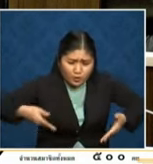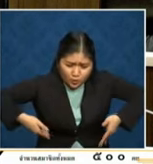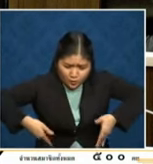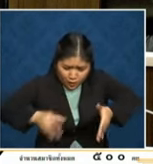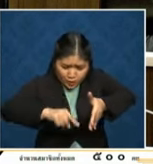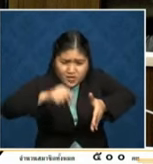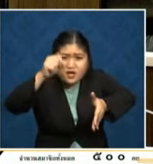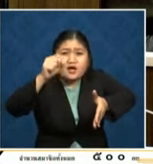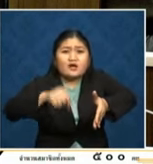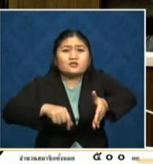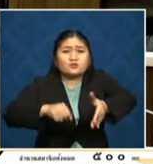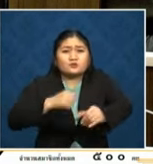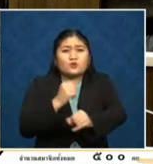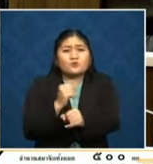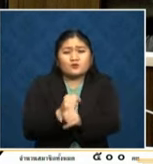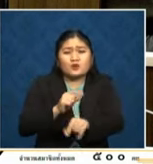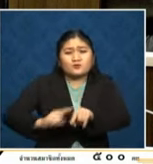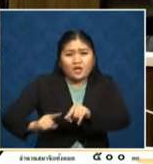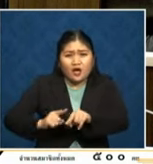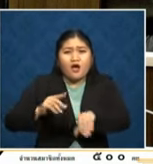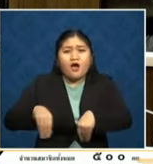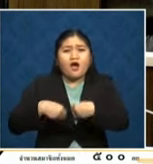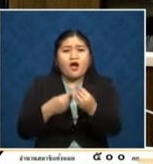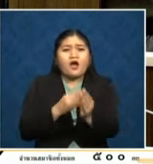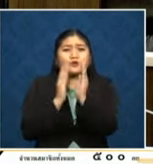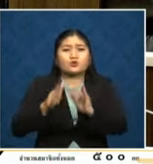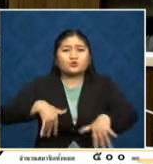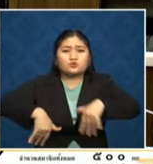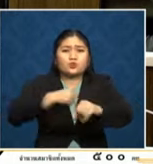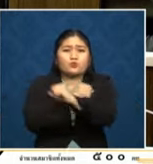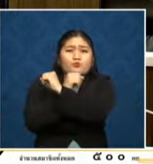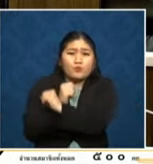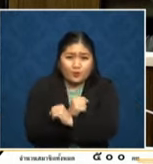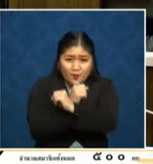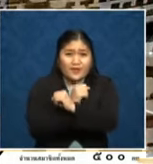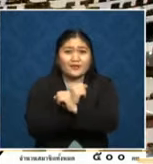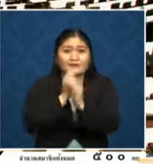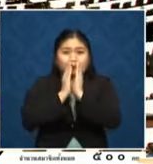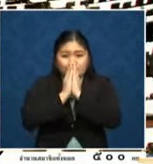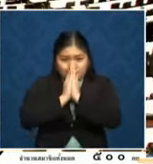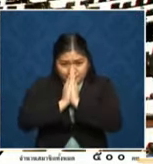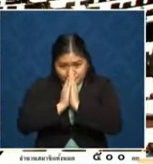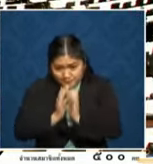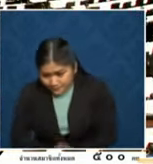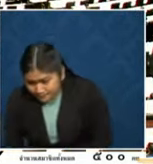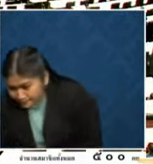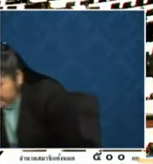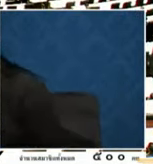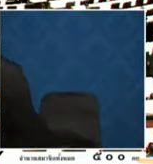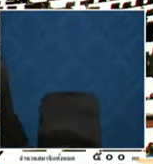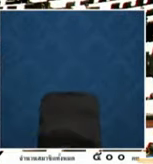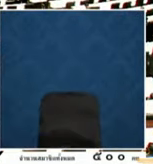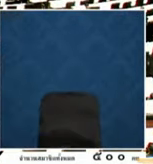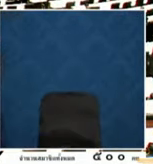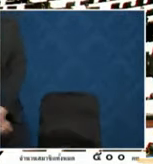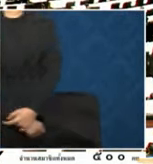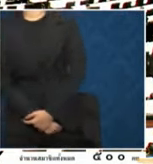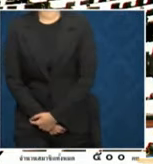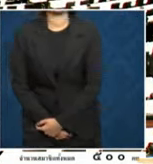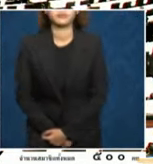สะดวกและปลอดภัยในการสัญจรของพี่น้องประชาชนด้วยค่ะขอบคุณค่ะ ขอบคุณครับขอเชิญท่านธีรรัตน์สำเร็จวณิช